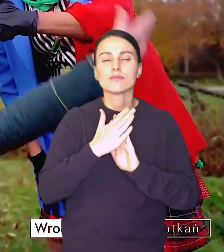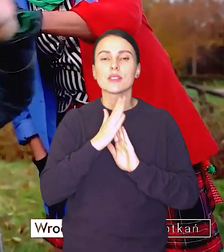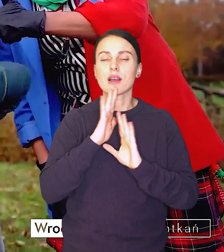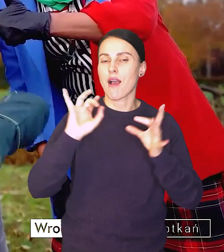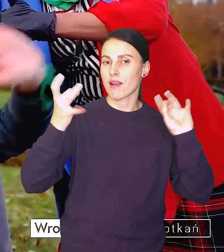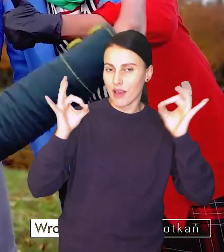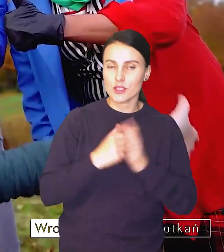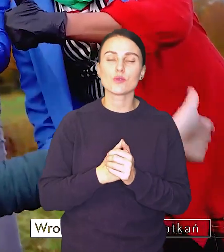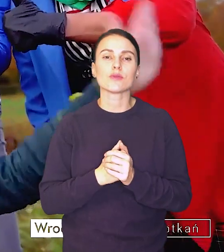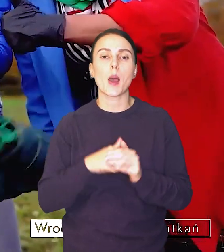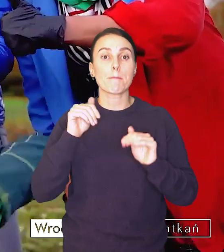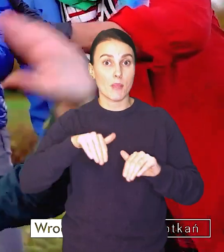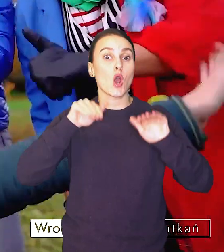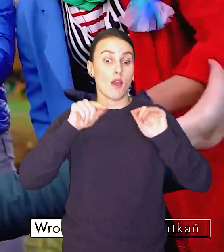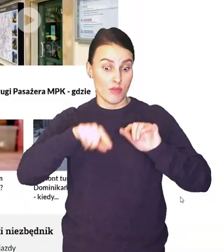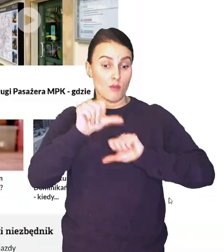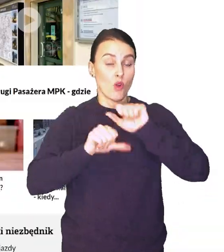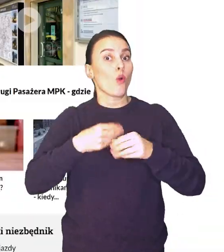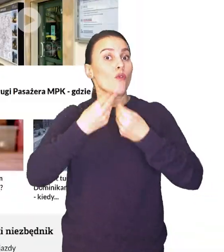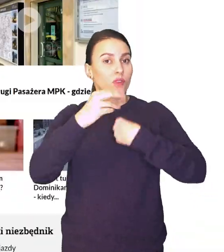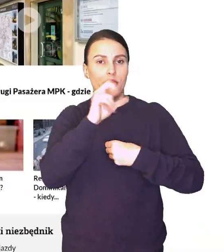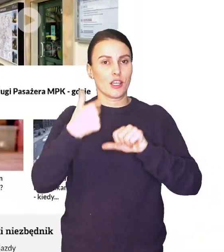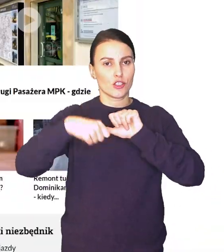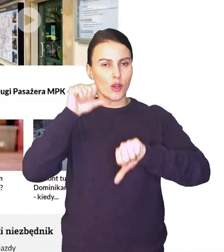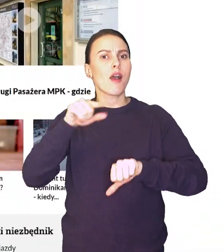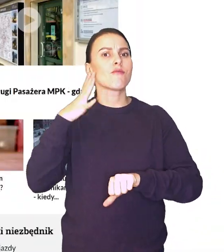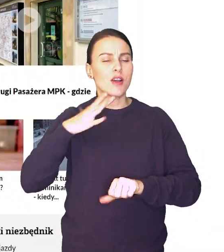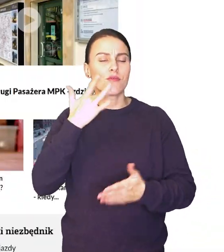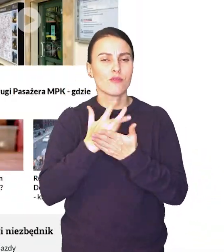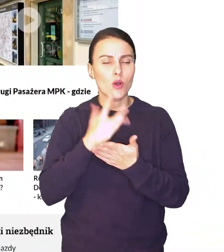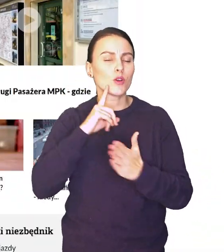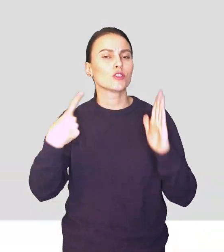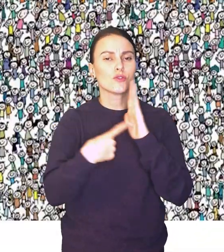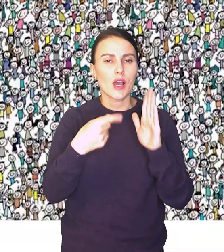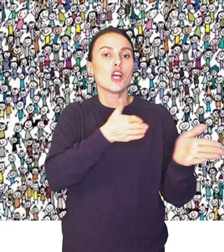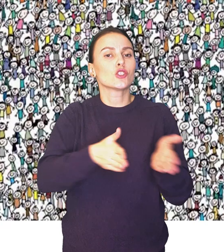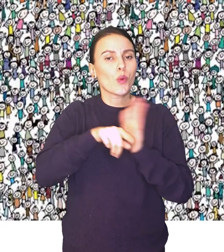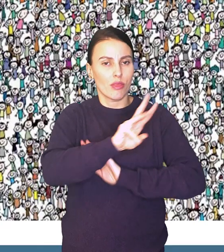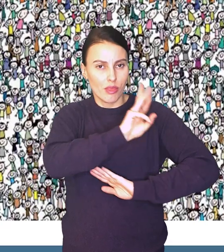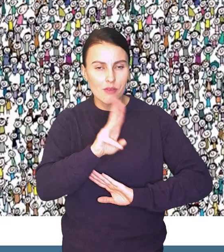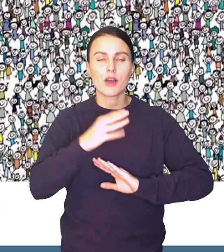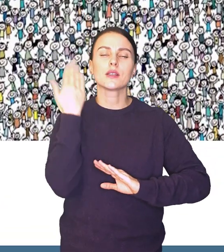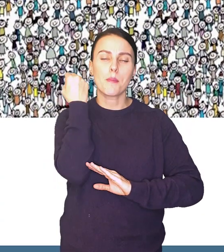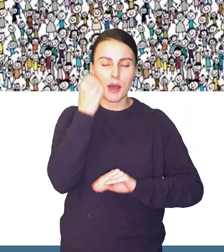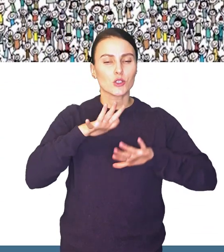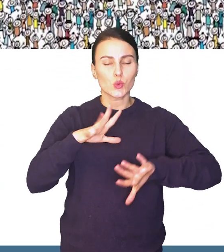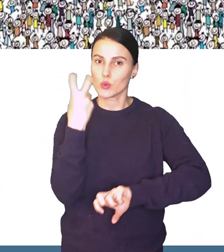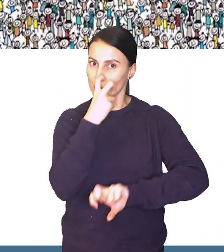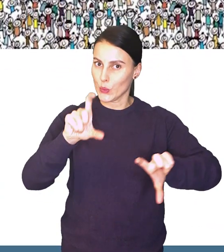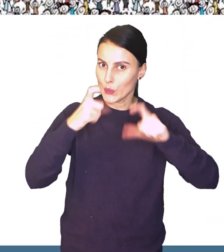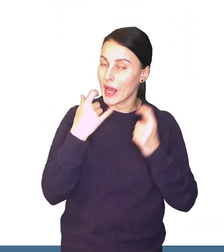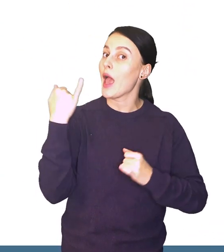Wolno nam jednak nieco więcej niż rok temu. Warto to więc wykorzystać, zwłaszcza że szykujemy dla Was sporo